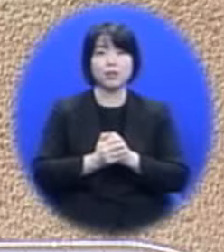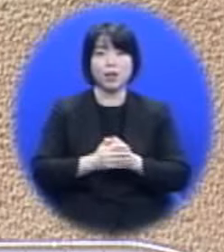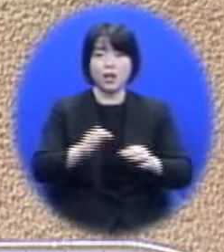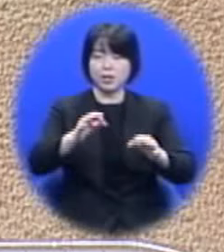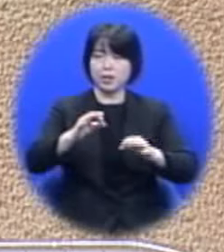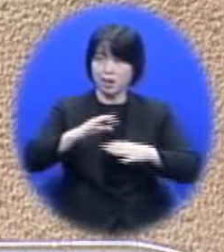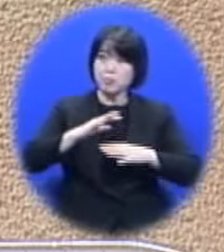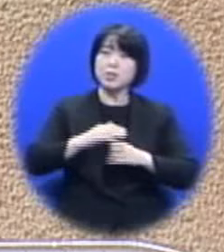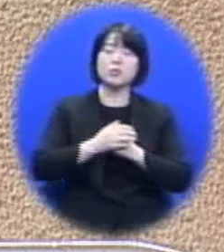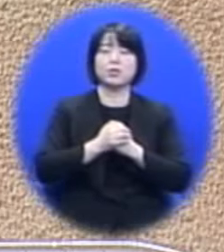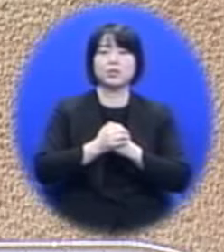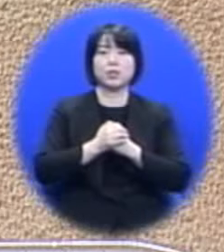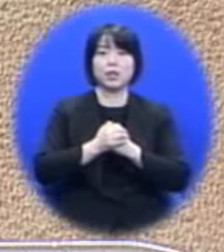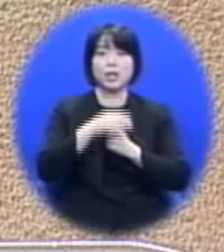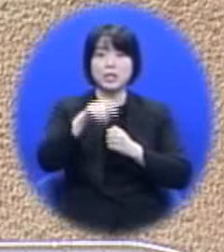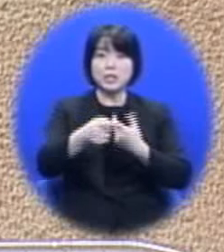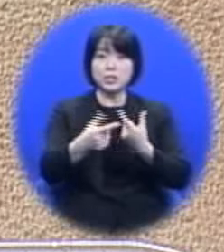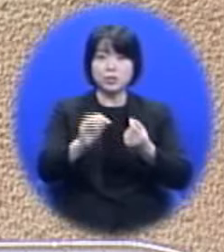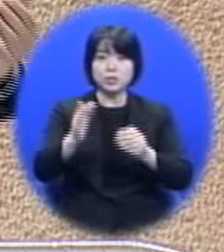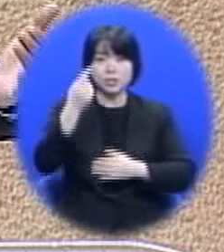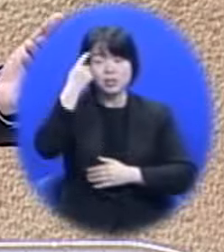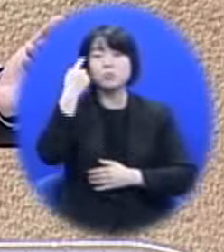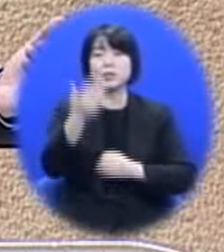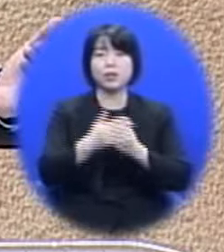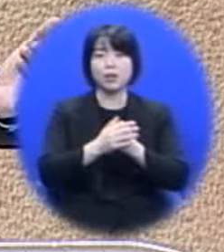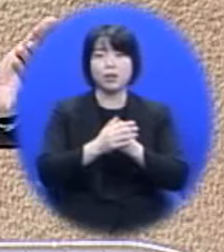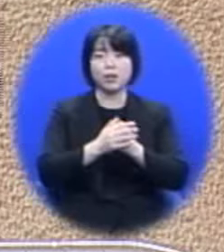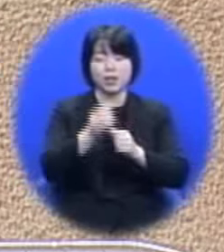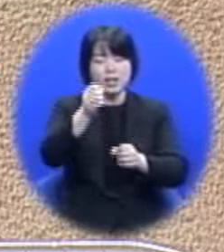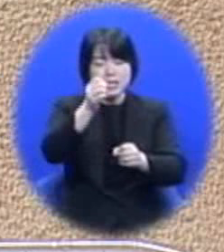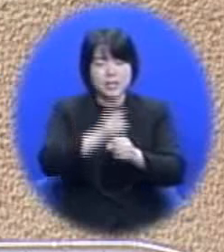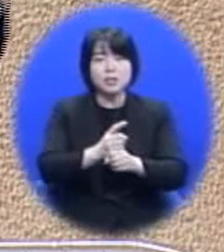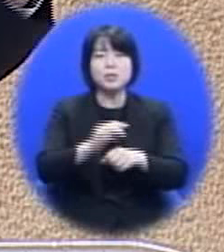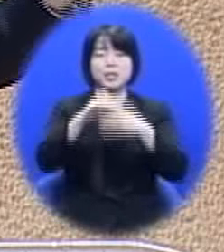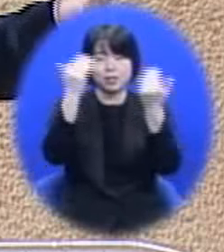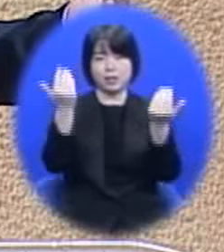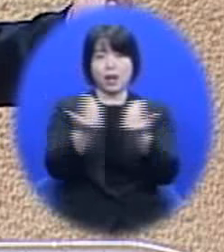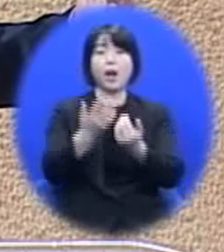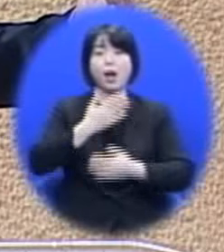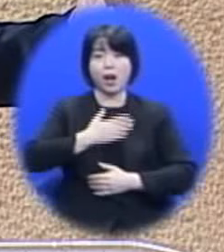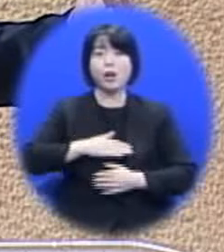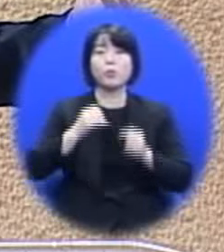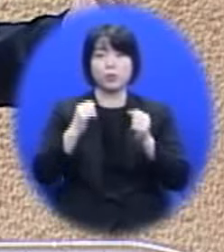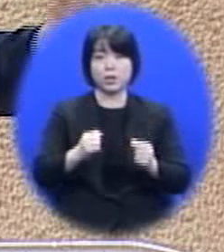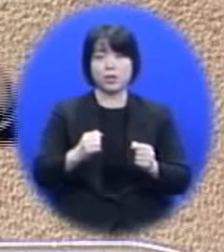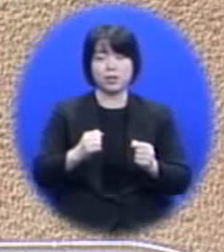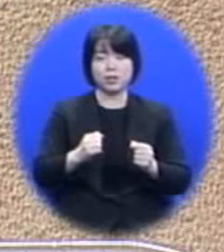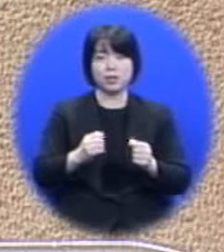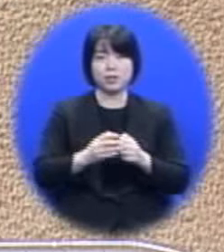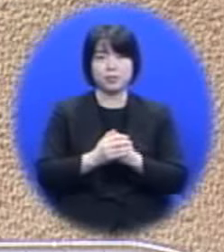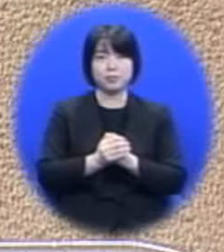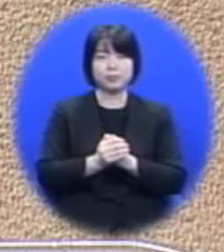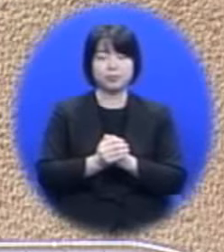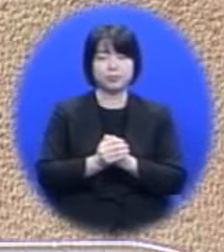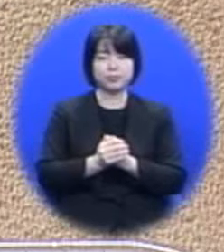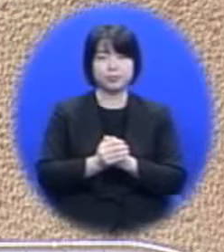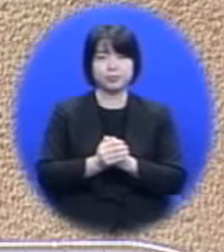깜짝 놀랐다 이러시겠어요? 다 알고 계셨어요. 이미 다 알고 계셨어요.